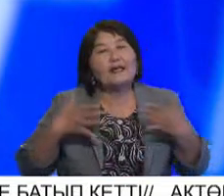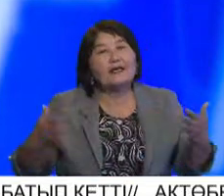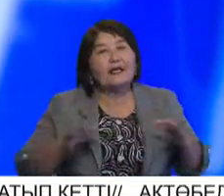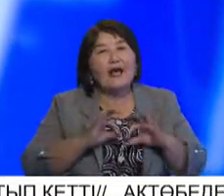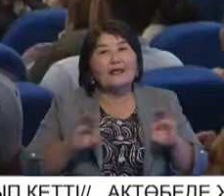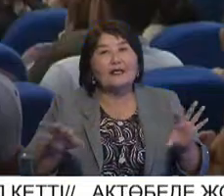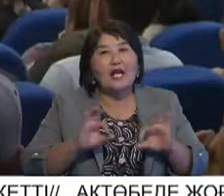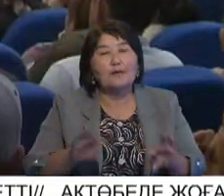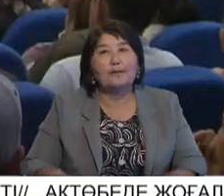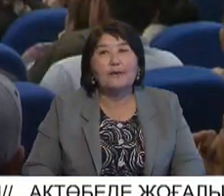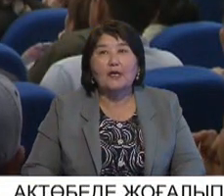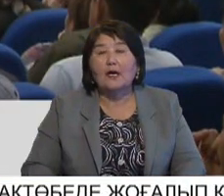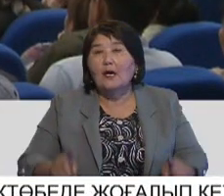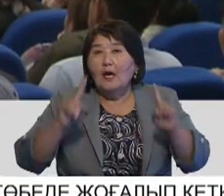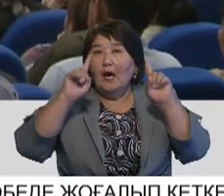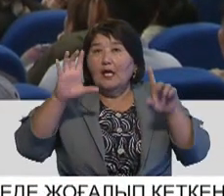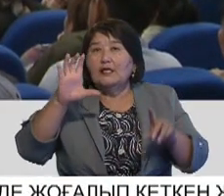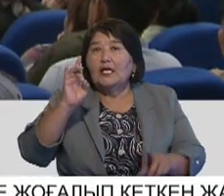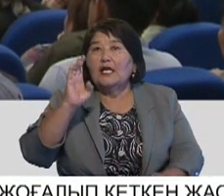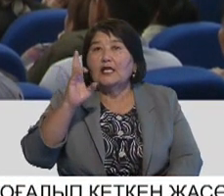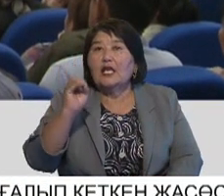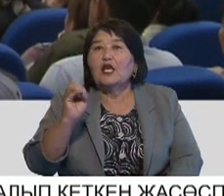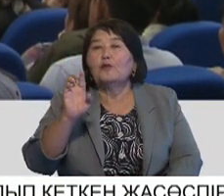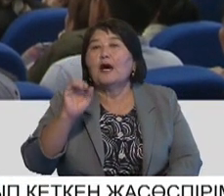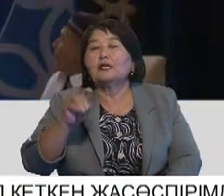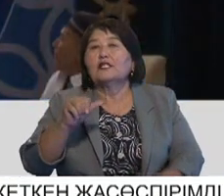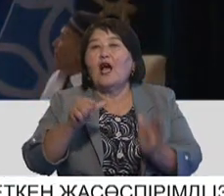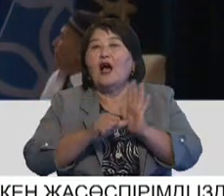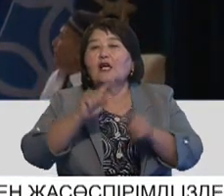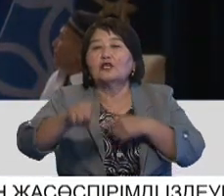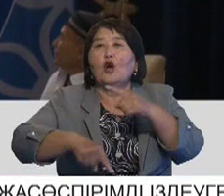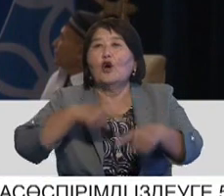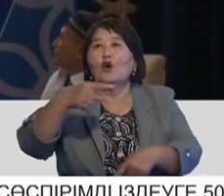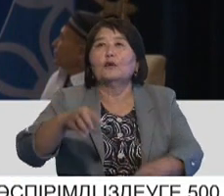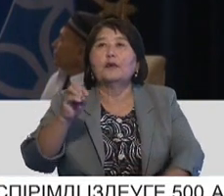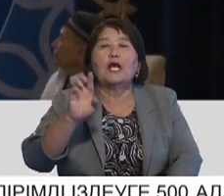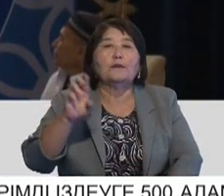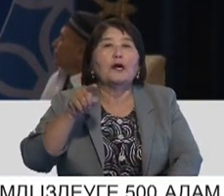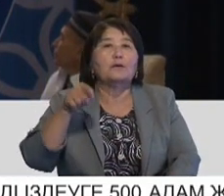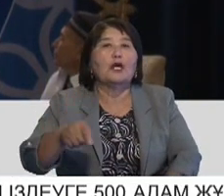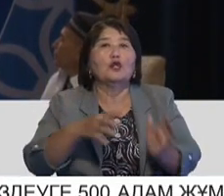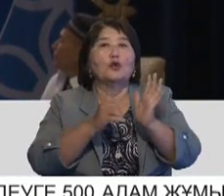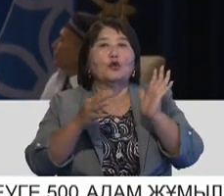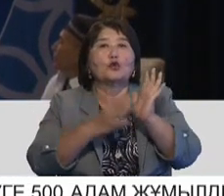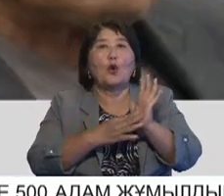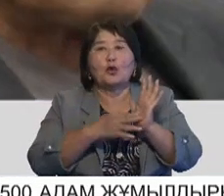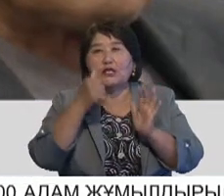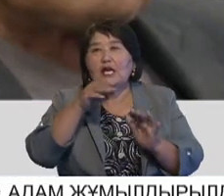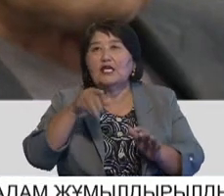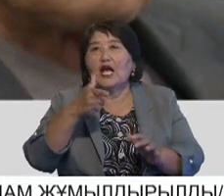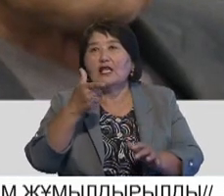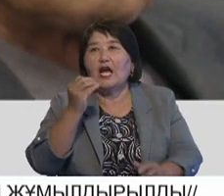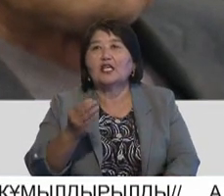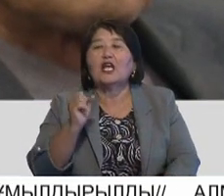айтылды. Әйгілі Серке Батырдың 6-шы ұрпағы Беркінбай Бекниязұлы 1909 жылы Жалағаш ауданы